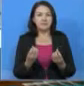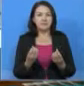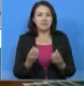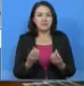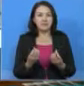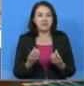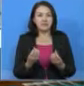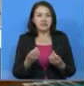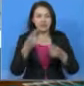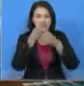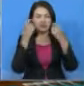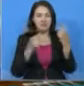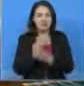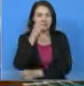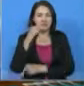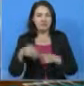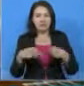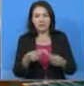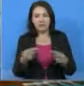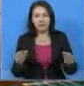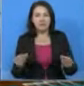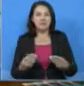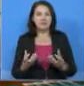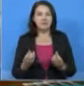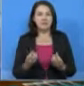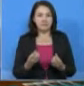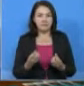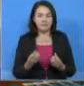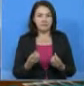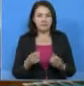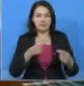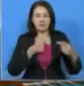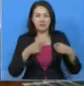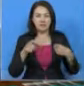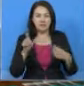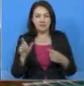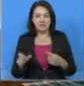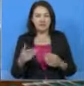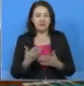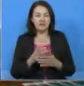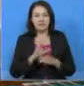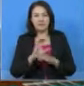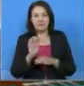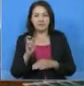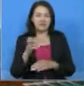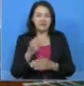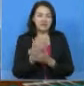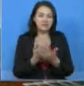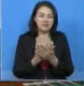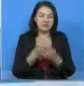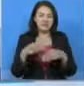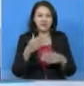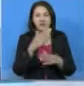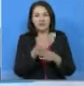содан соң ақпараттық материалдарын тарату және де зардап шеккендер мен осал мигранттарға кеңес беріп және де